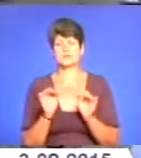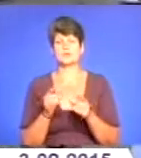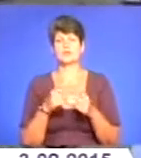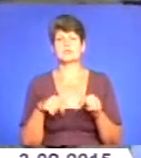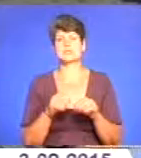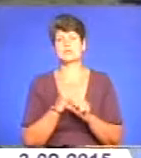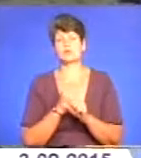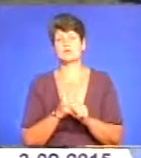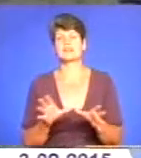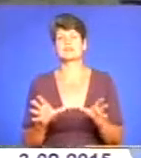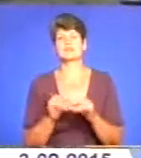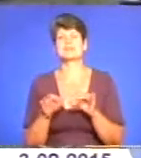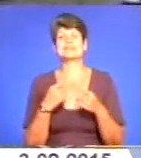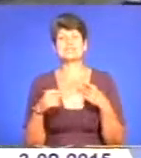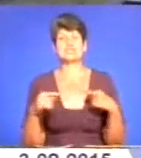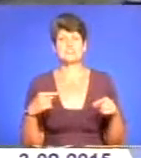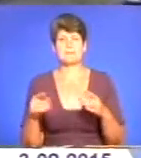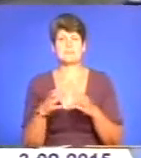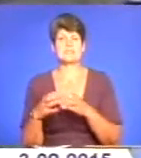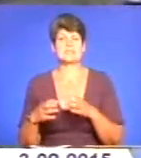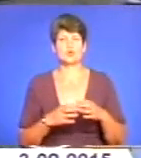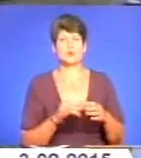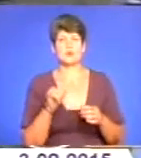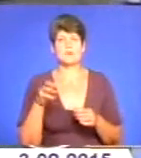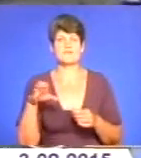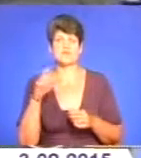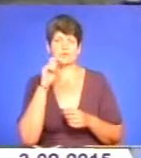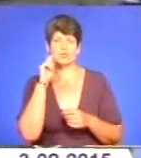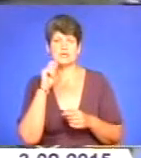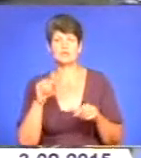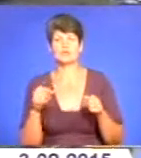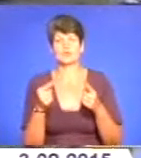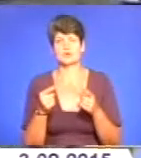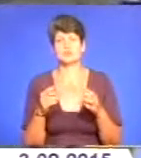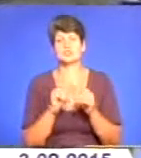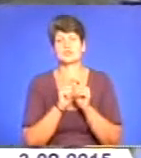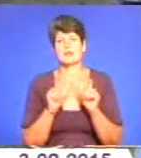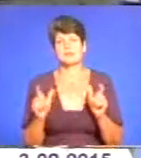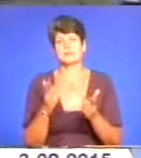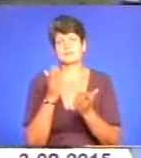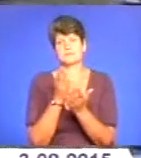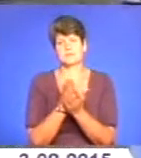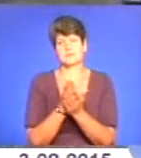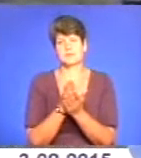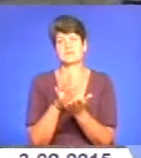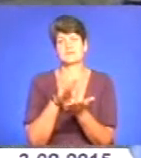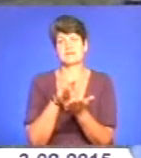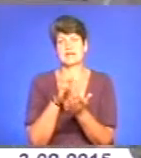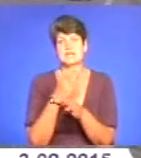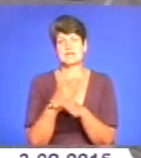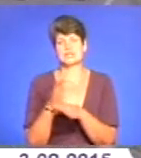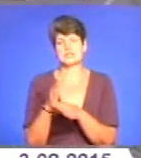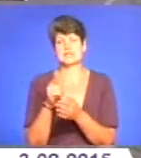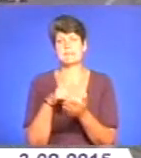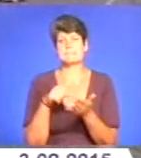також взаємодії з іншими підрозділами в МВС України створено оперативний штаб, який розміщений в центральній частині